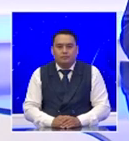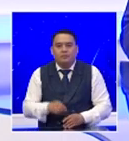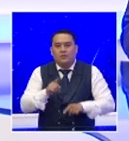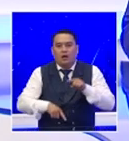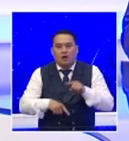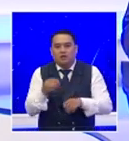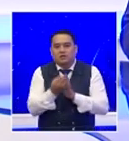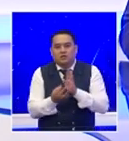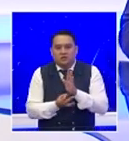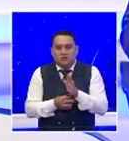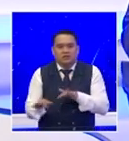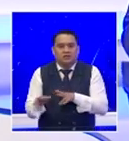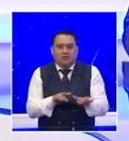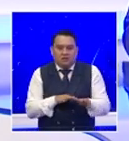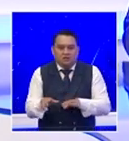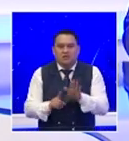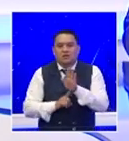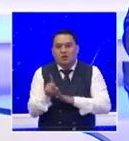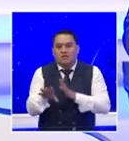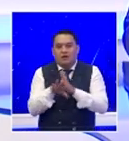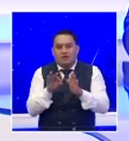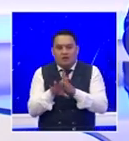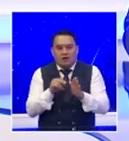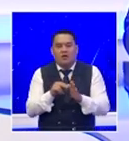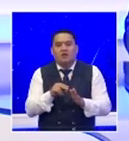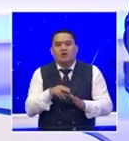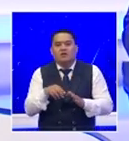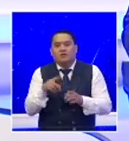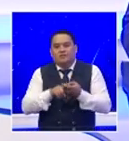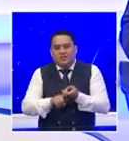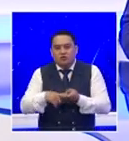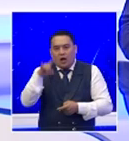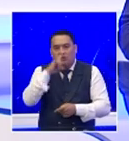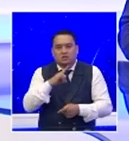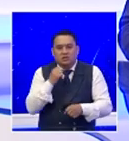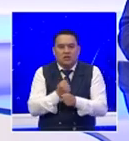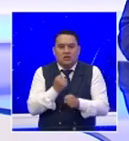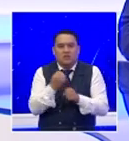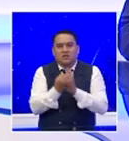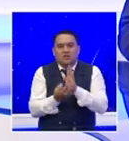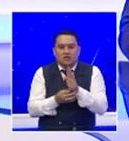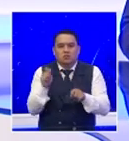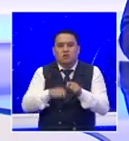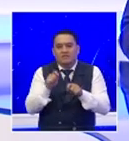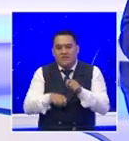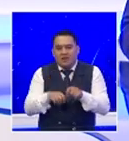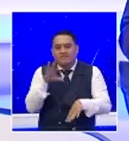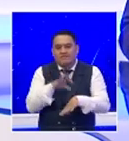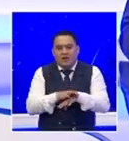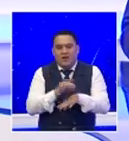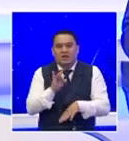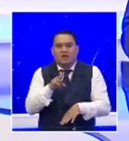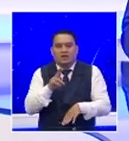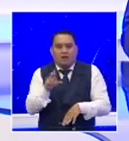Отечественные тест-системы в действии. С момента определения генома COVID-19 в Казахстане разработана тест-диагностика для выявления